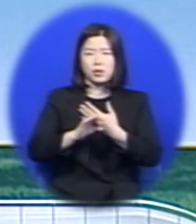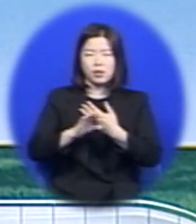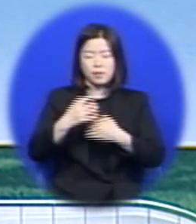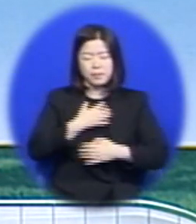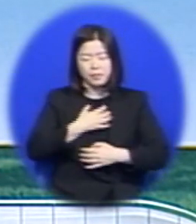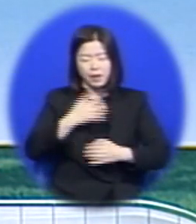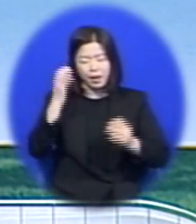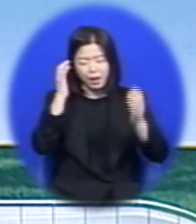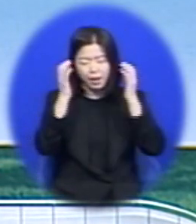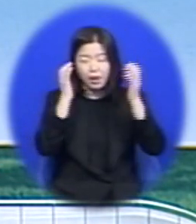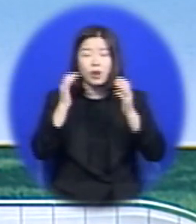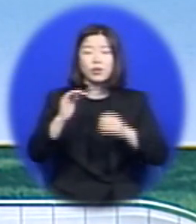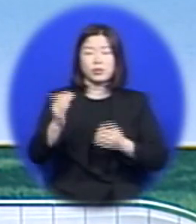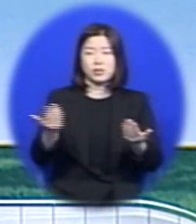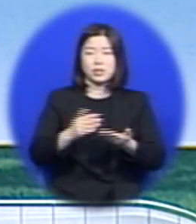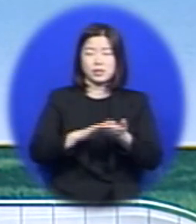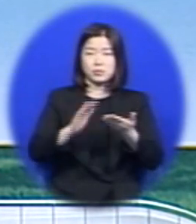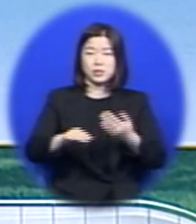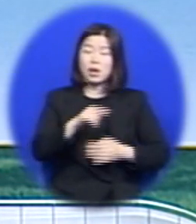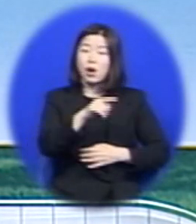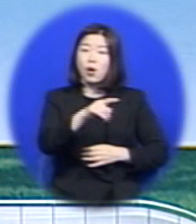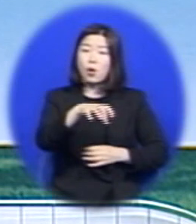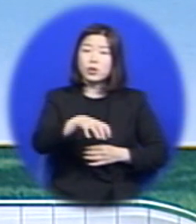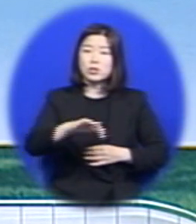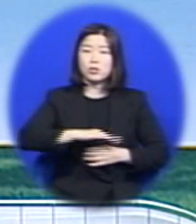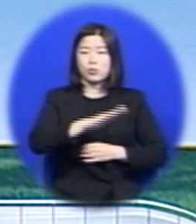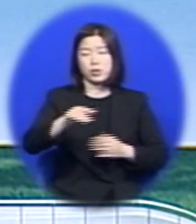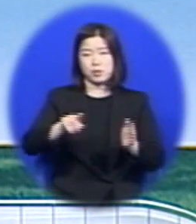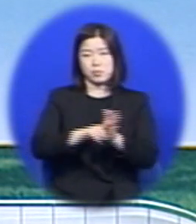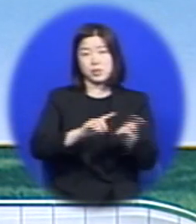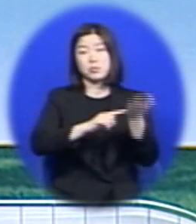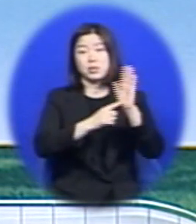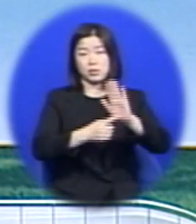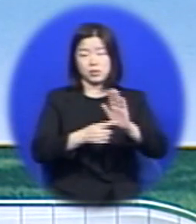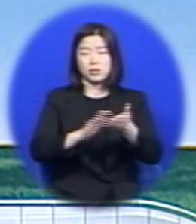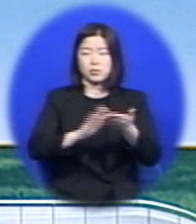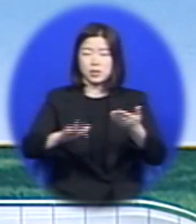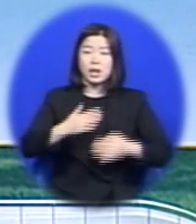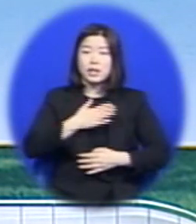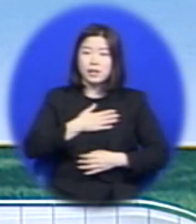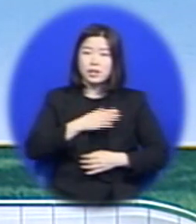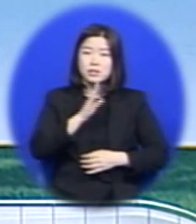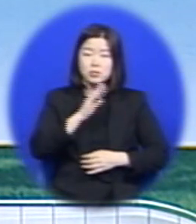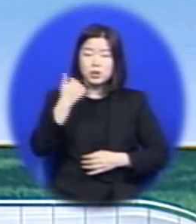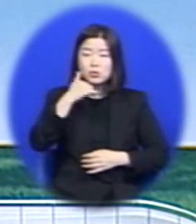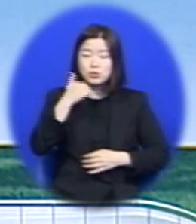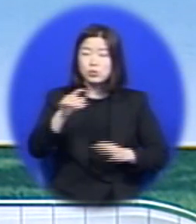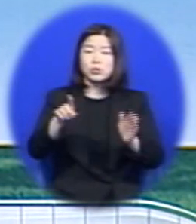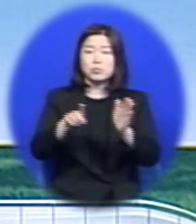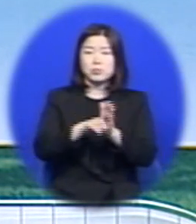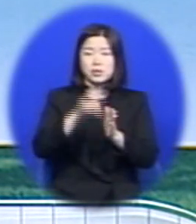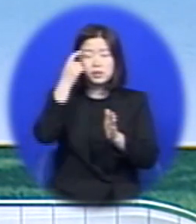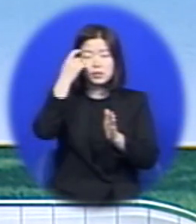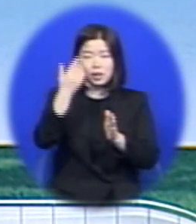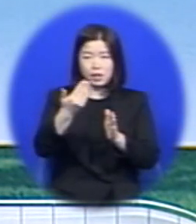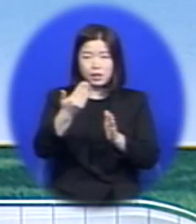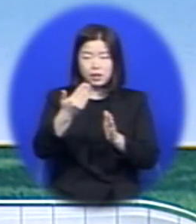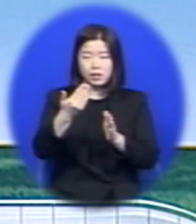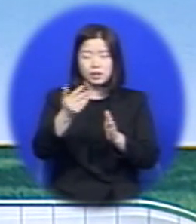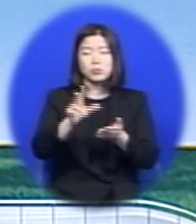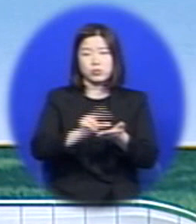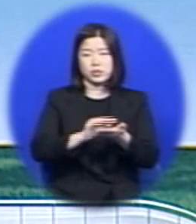일이겠지. 거기서 우리의 믿음이 드러나는 겁니다. 나는 정말 누구를 믿느냐 하는 거죠.